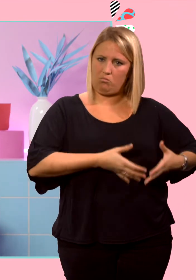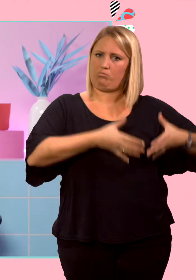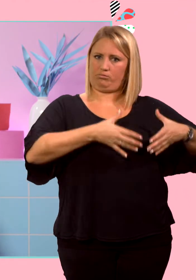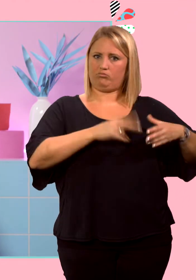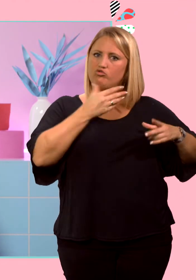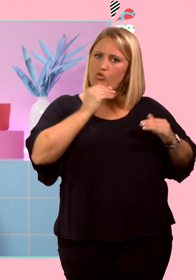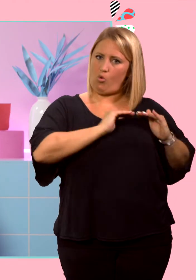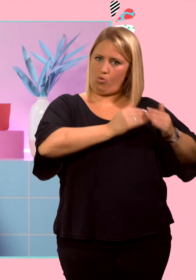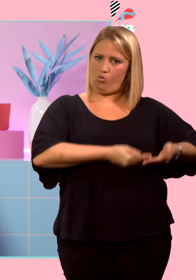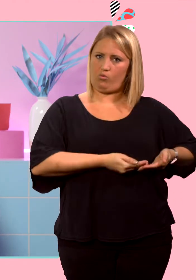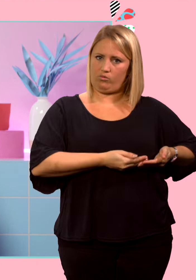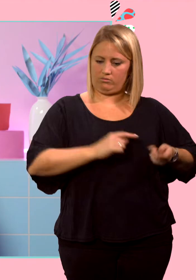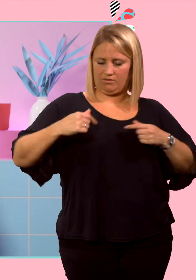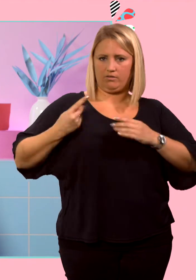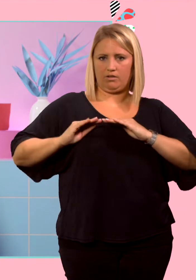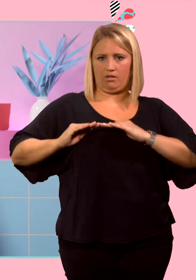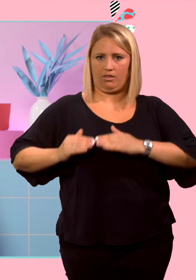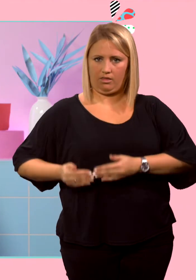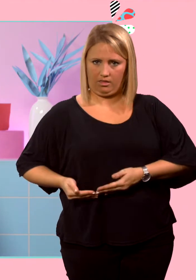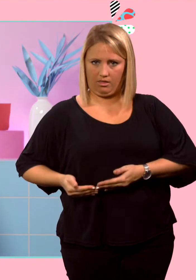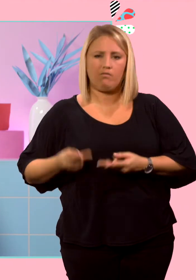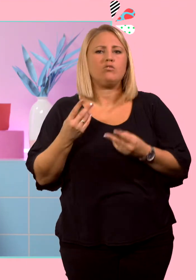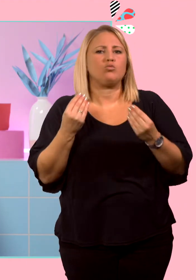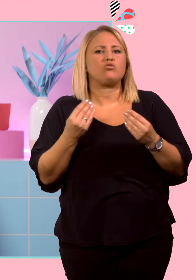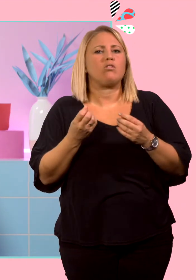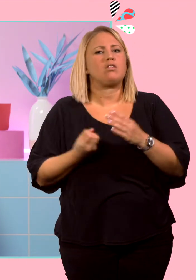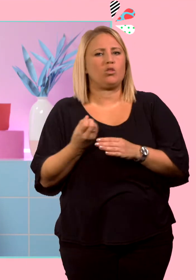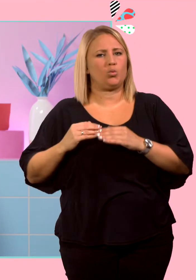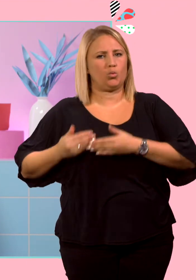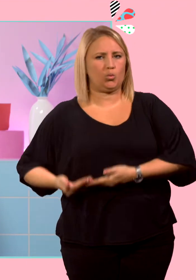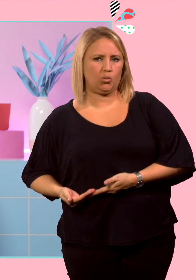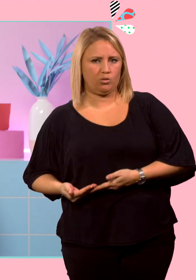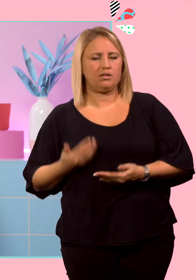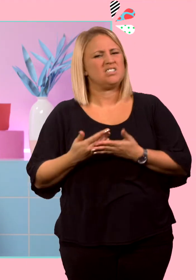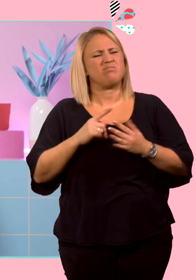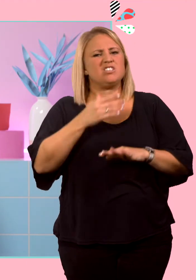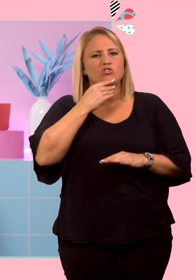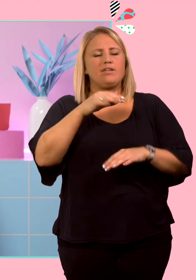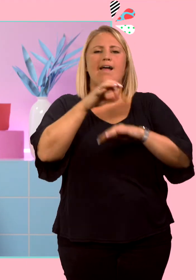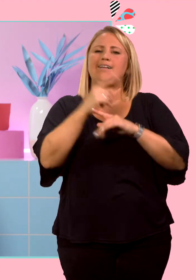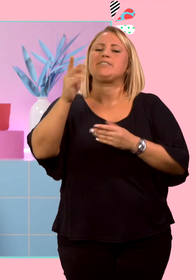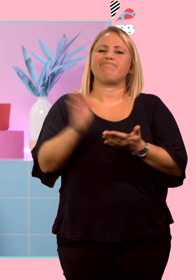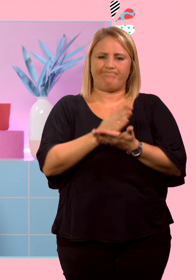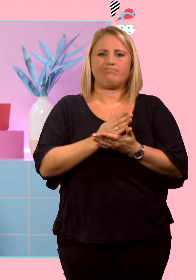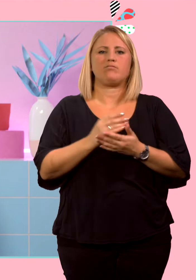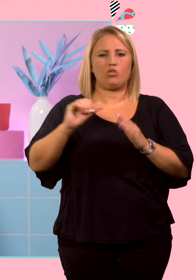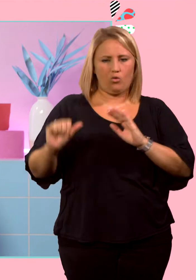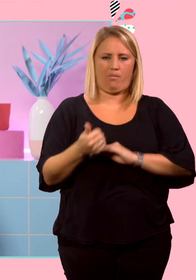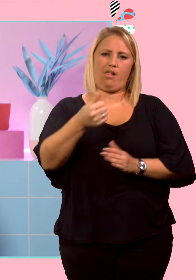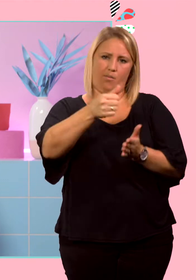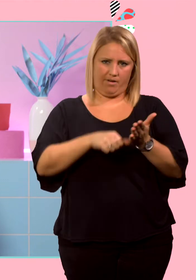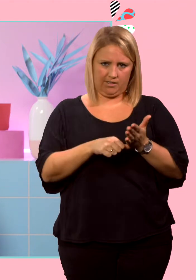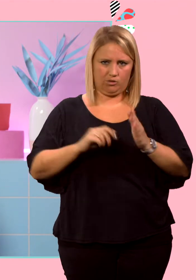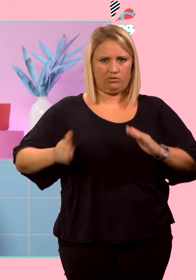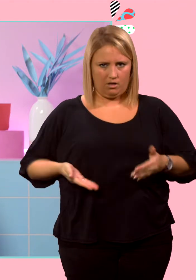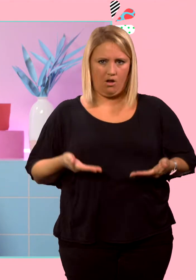so eine richtig schön gemachte Brust, und die andere hat natürlich immer noch gehangen, wie eine sehr natürliche. Und das war auch sehr unschön und haben die Ärzte halt gesagt, ja, wir machen das halt mit, haben